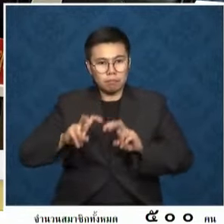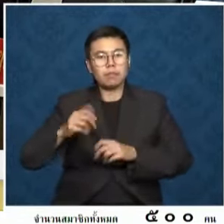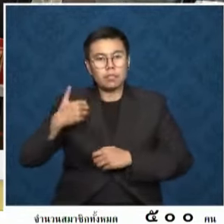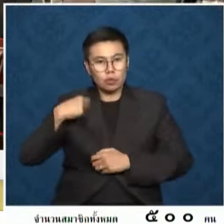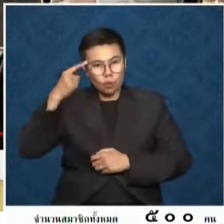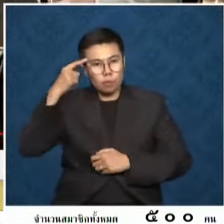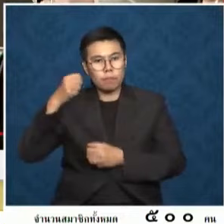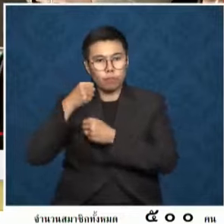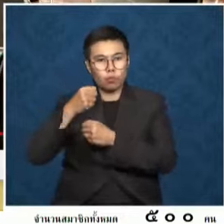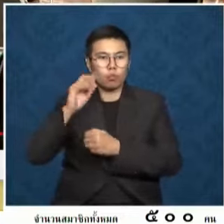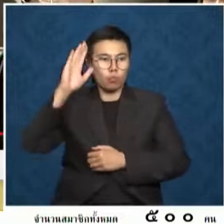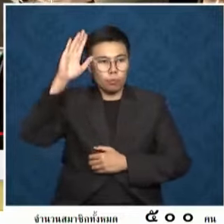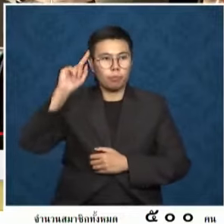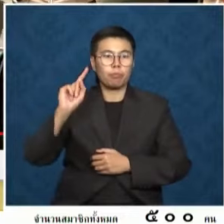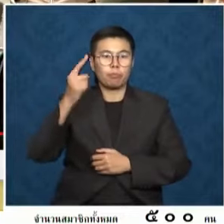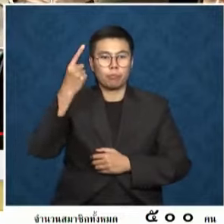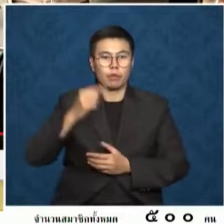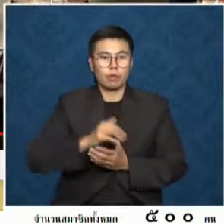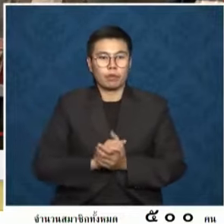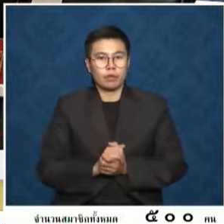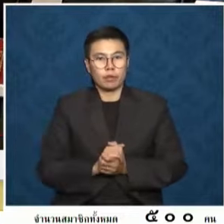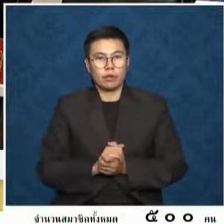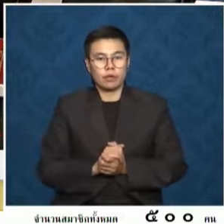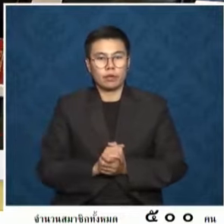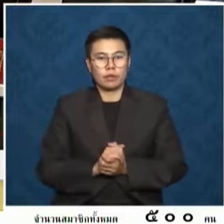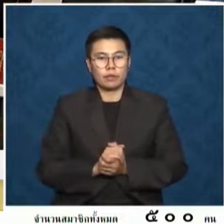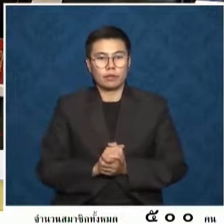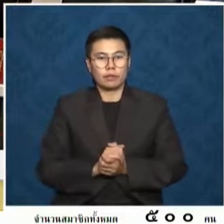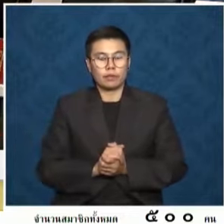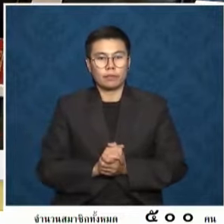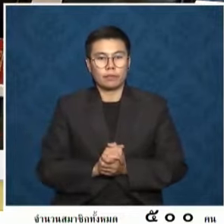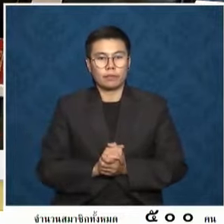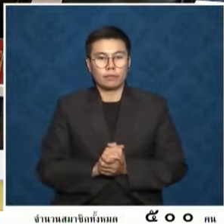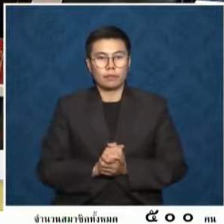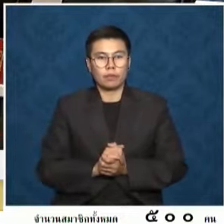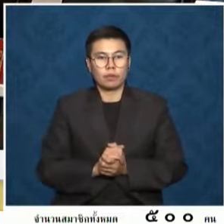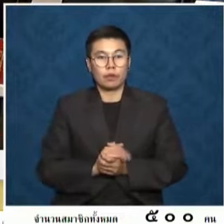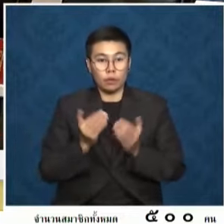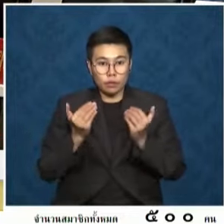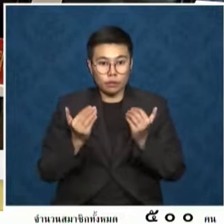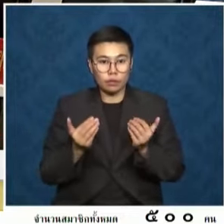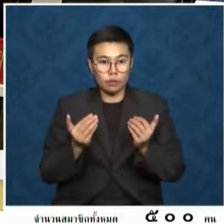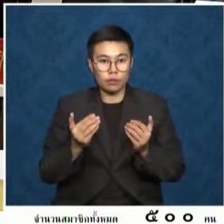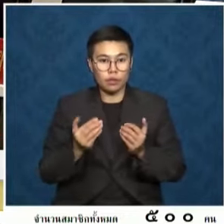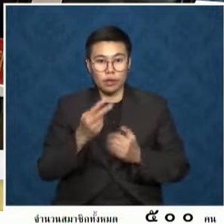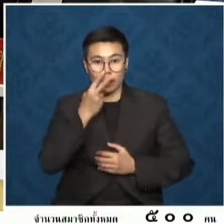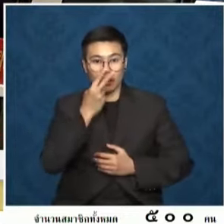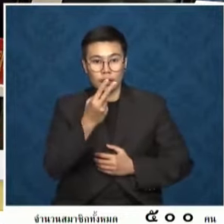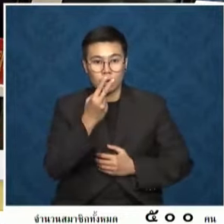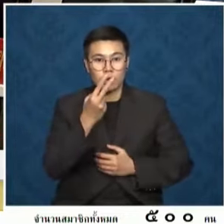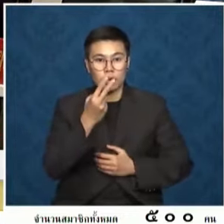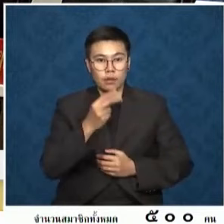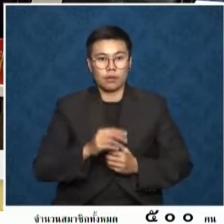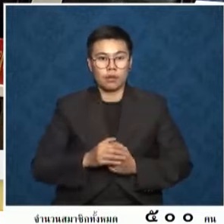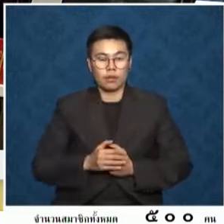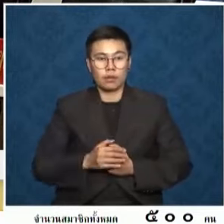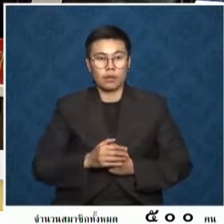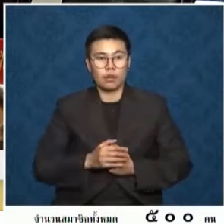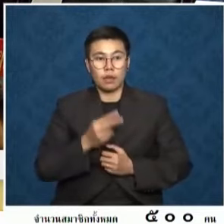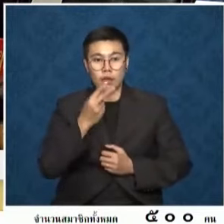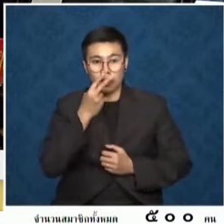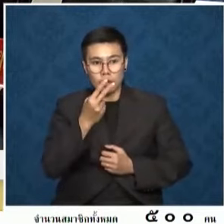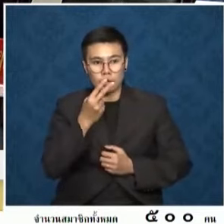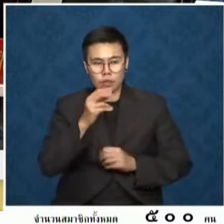นะครับ เชิญครับต่อ ท่านประธานครับวันนี้เราเห็นสัญญาณที่ชัดเจ